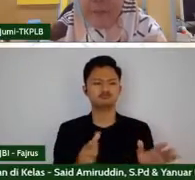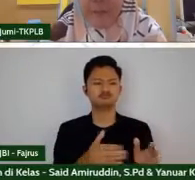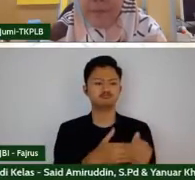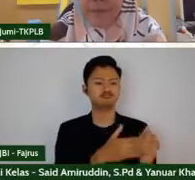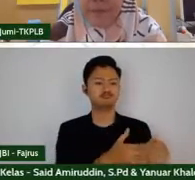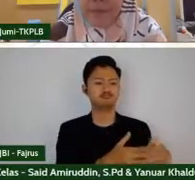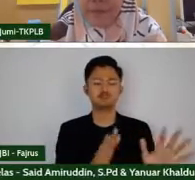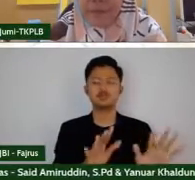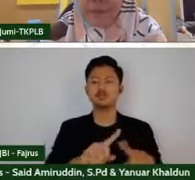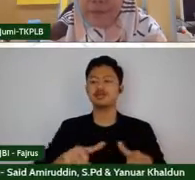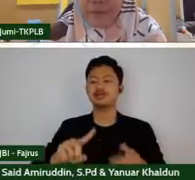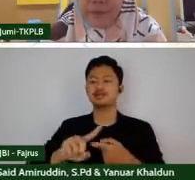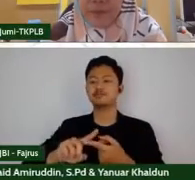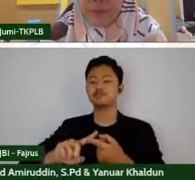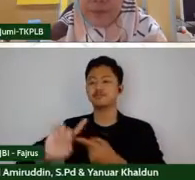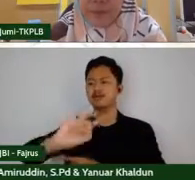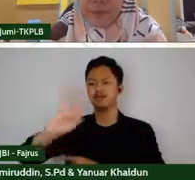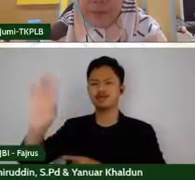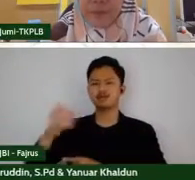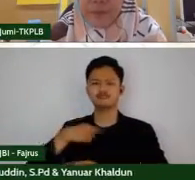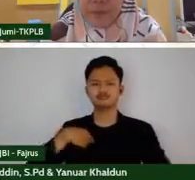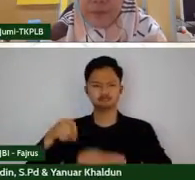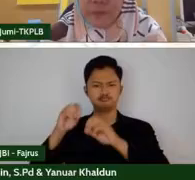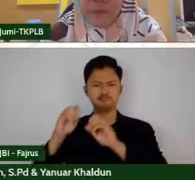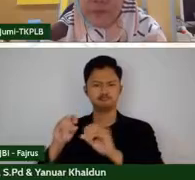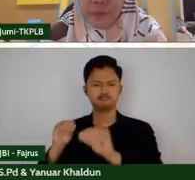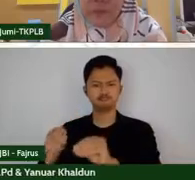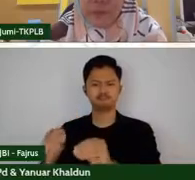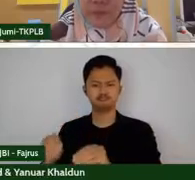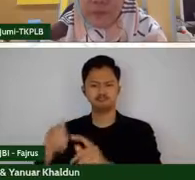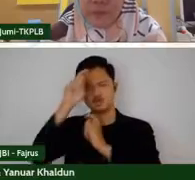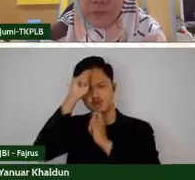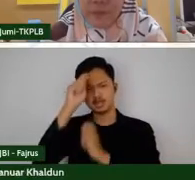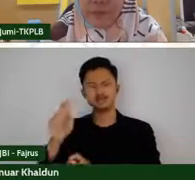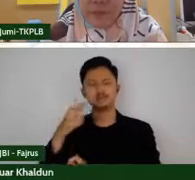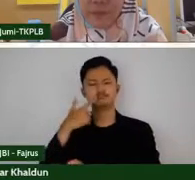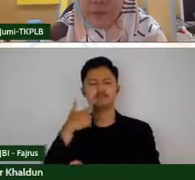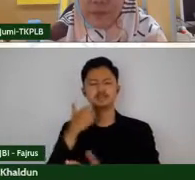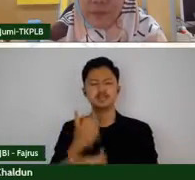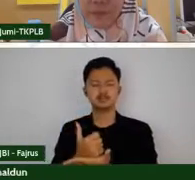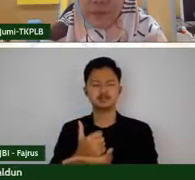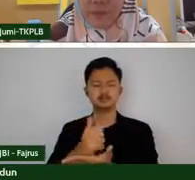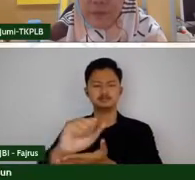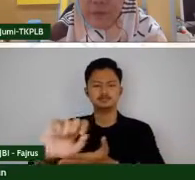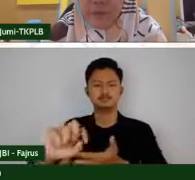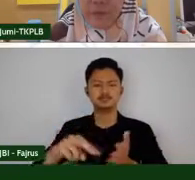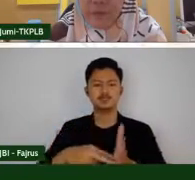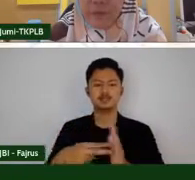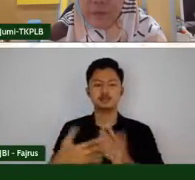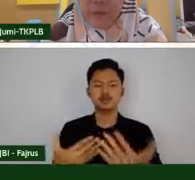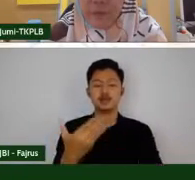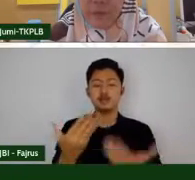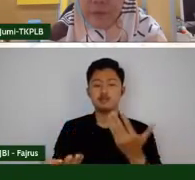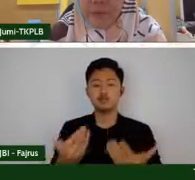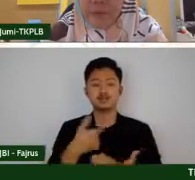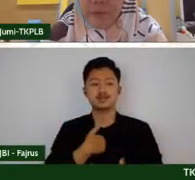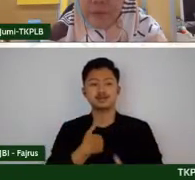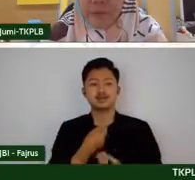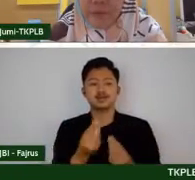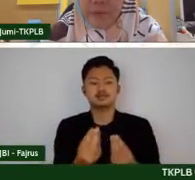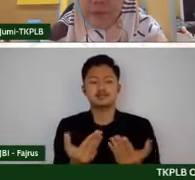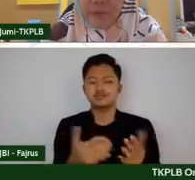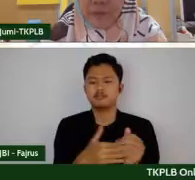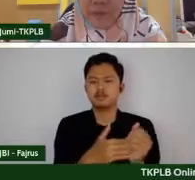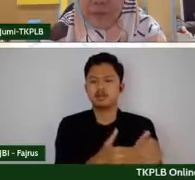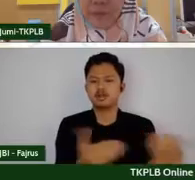teman-temannya juga kita ajarkan bahwa bertoleransi itu perlu begitu. Jadi mungkin kita lebih banyak memberikan arahan itu kepada